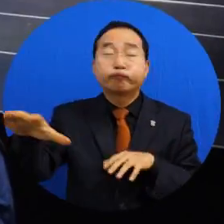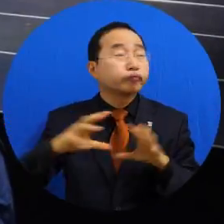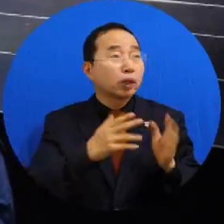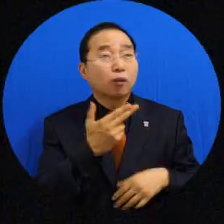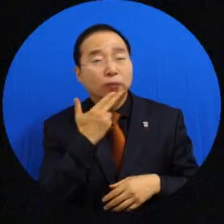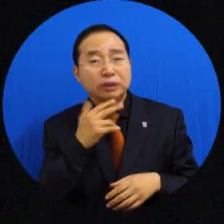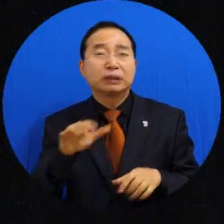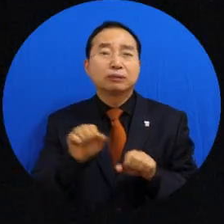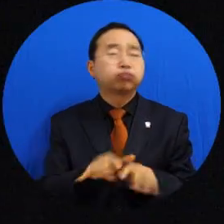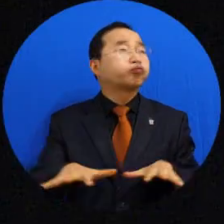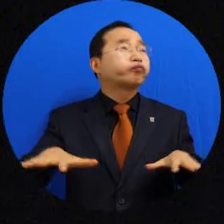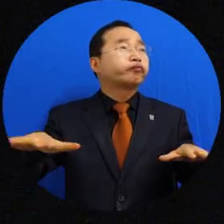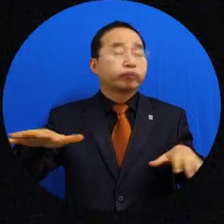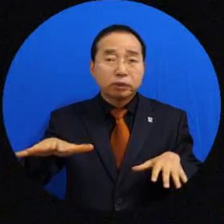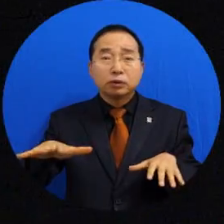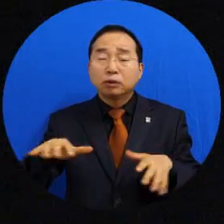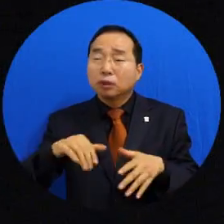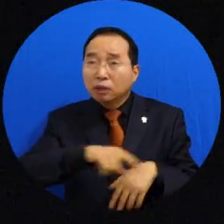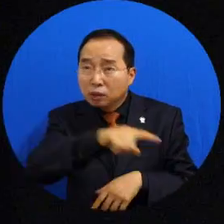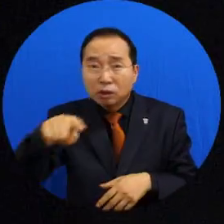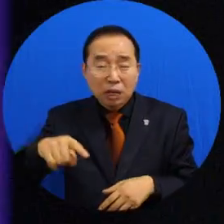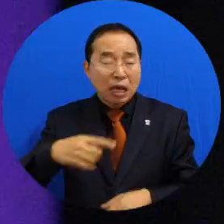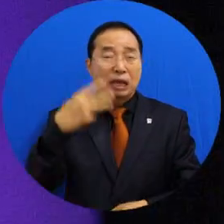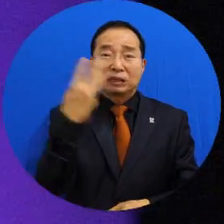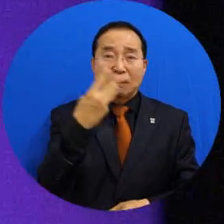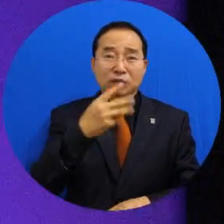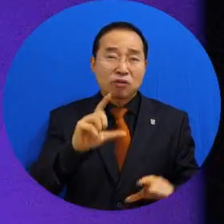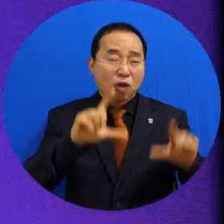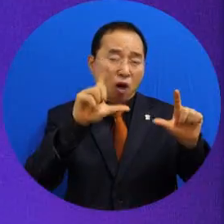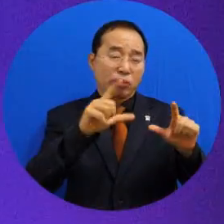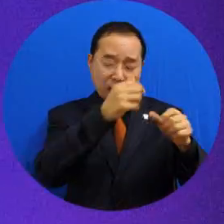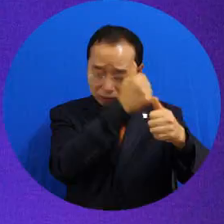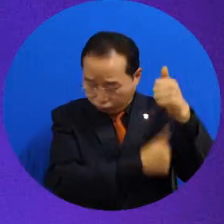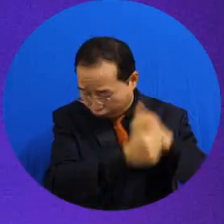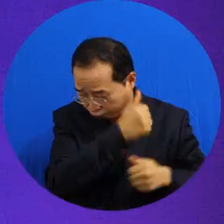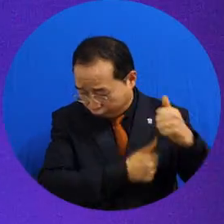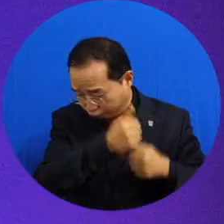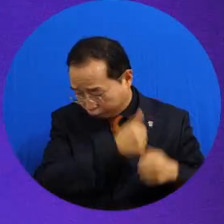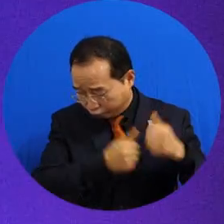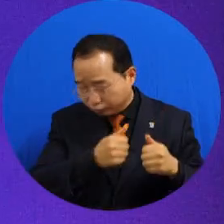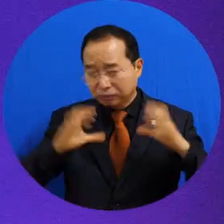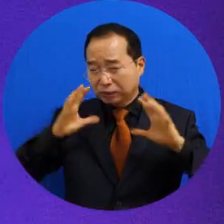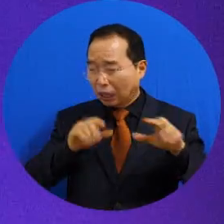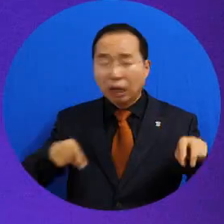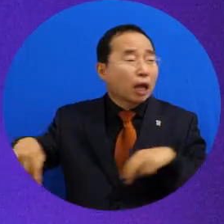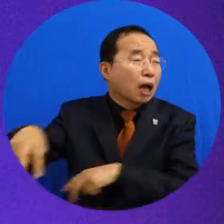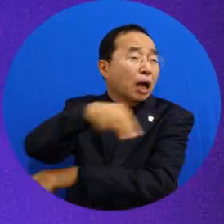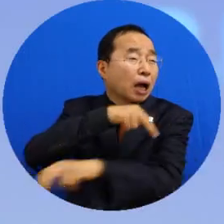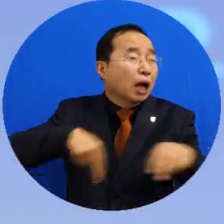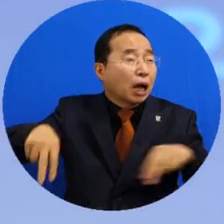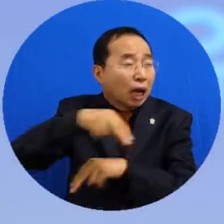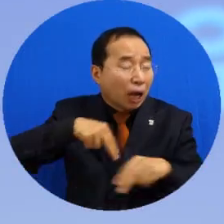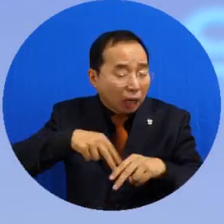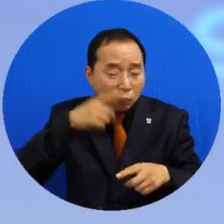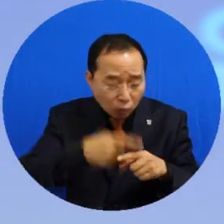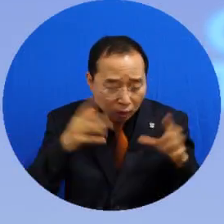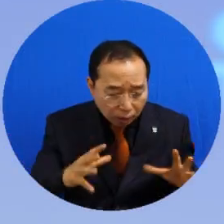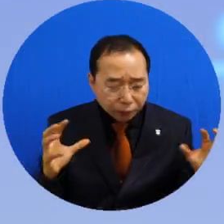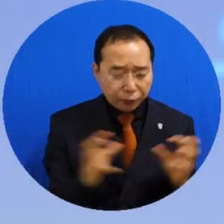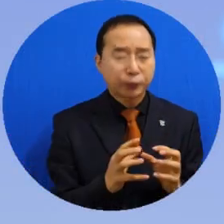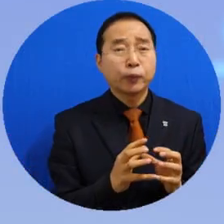그렇죠? 유태인 디아스포라가 3000년 동안 자기들 각지 각국에서 떠돌아다니다가 이들이